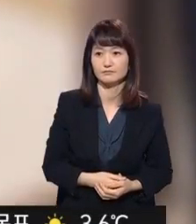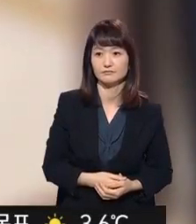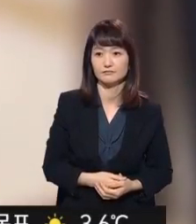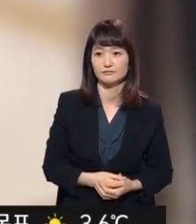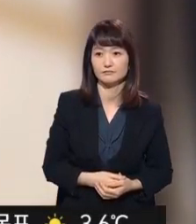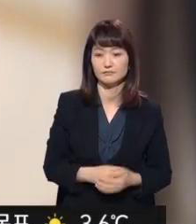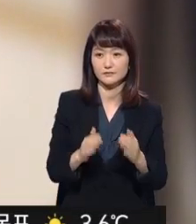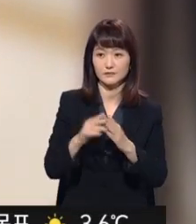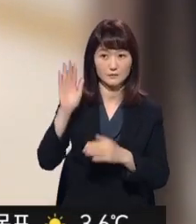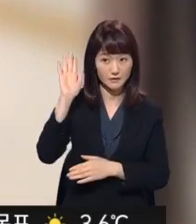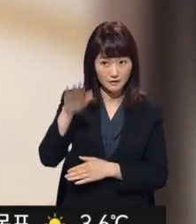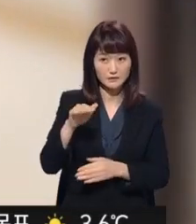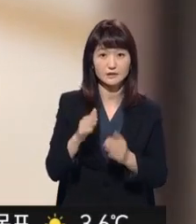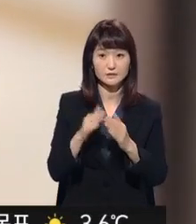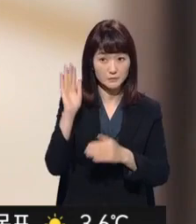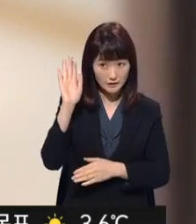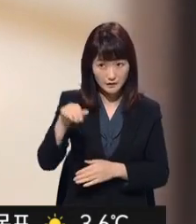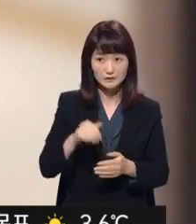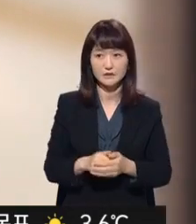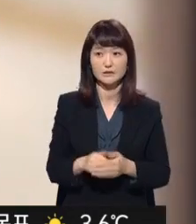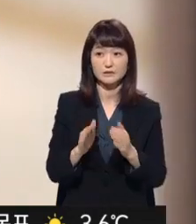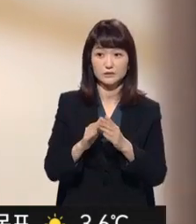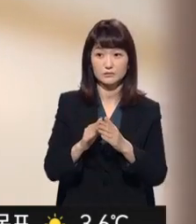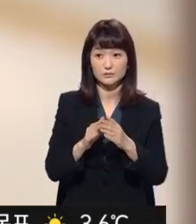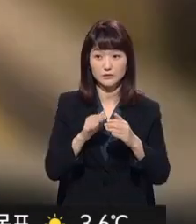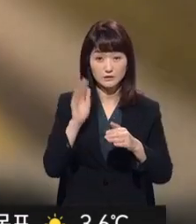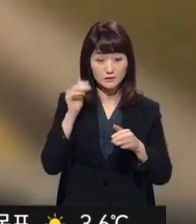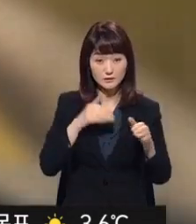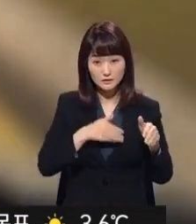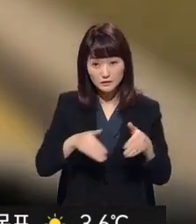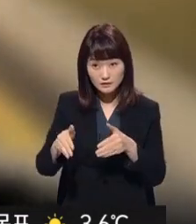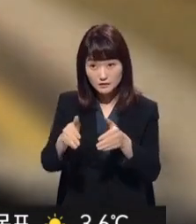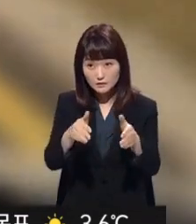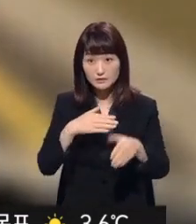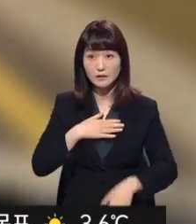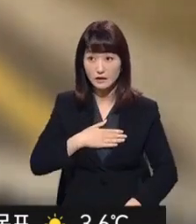回家! 现在 回家! 回家 知道吧?